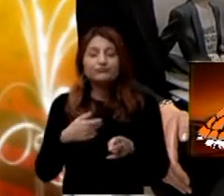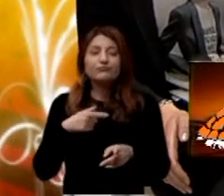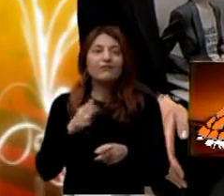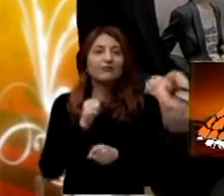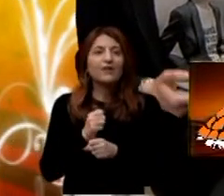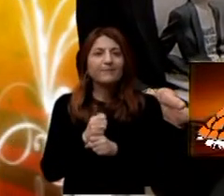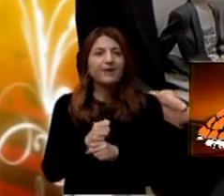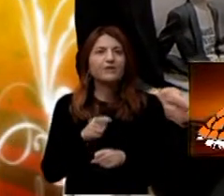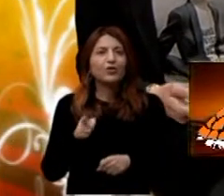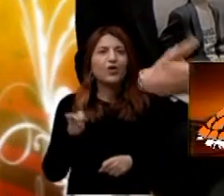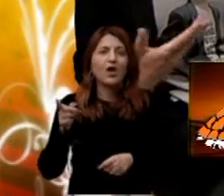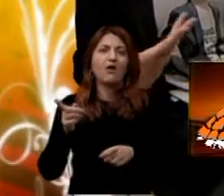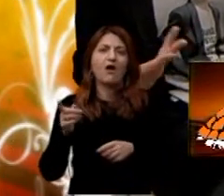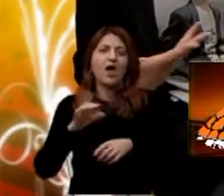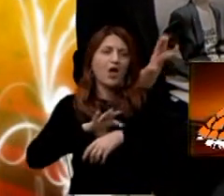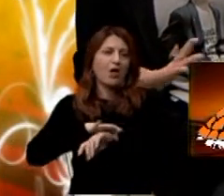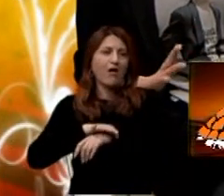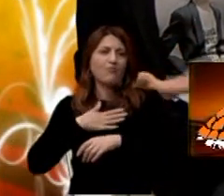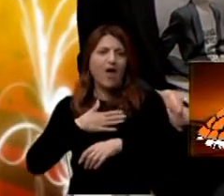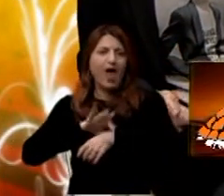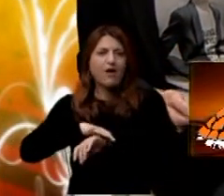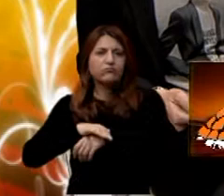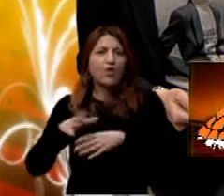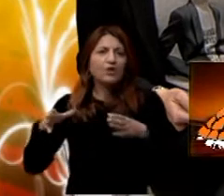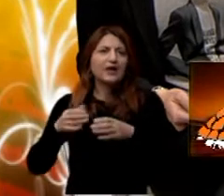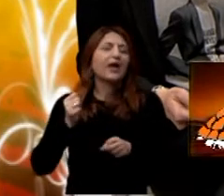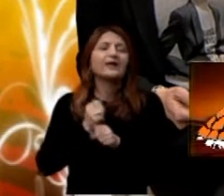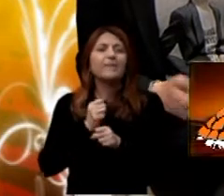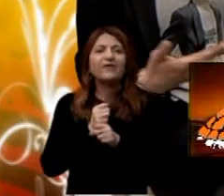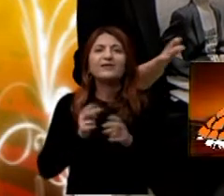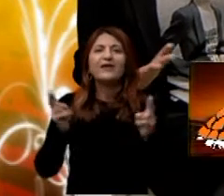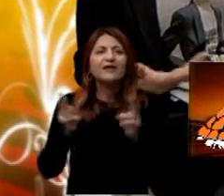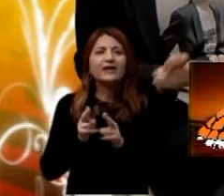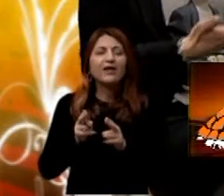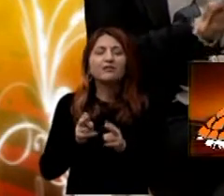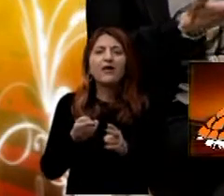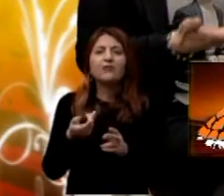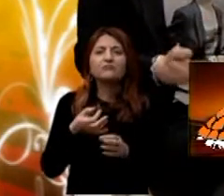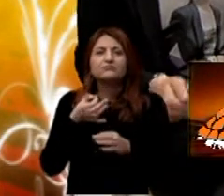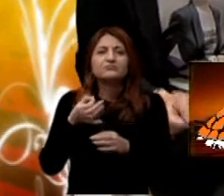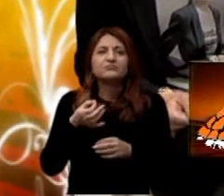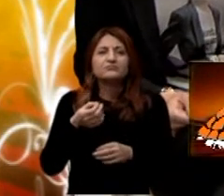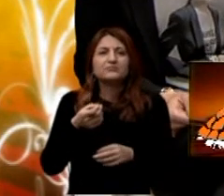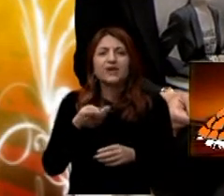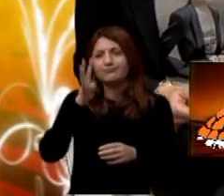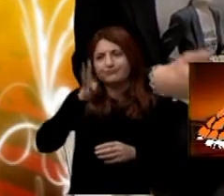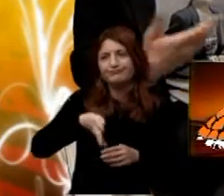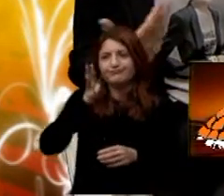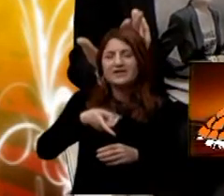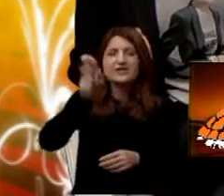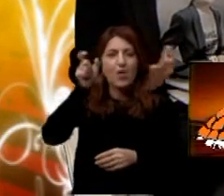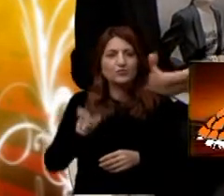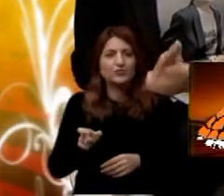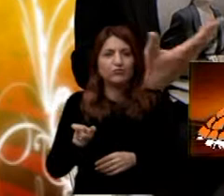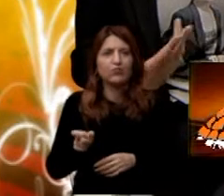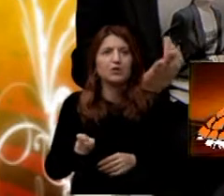u ordinaciji opće medicine zapravo napraviti jedan kratki screening za pacijente koji su, i to smo mi preporučili. Postoje